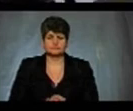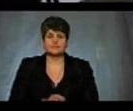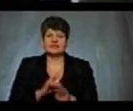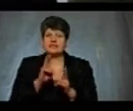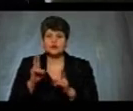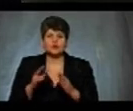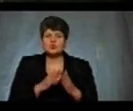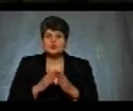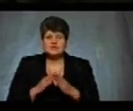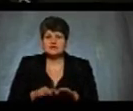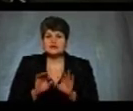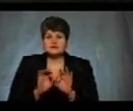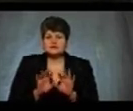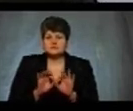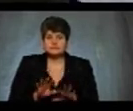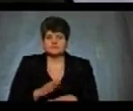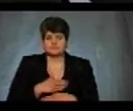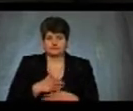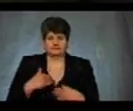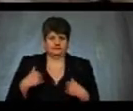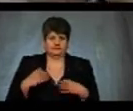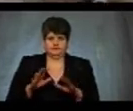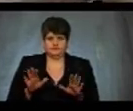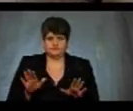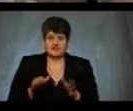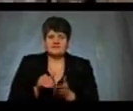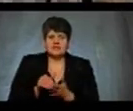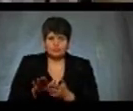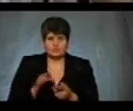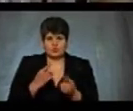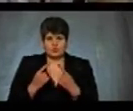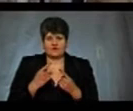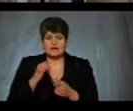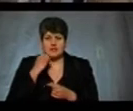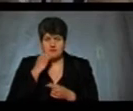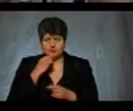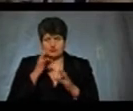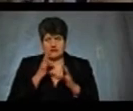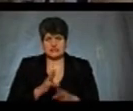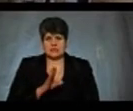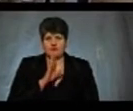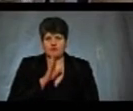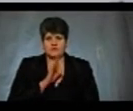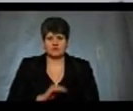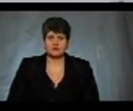Ніхто з сусідів коментар давати не захотів. Відмовилася говорити і бабуся травмованої.